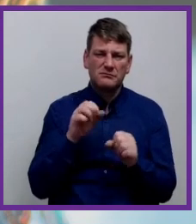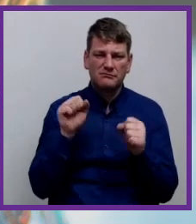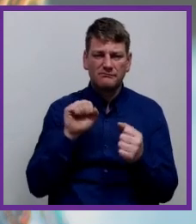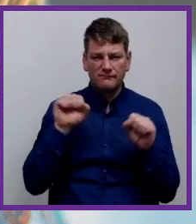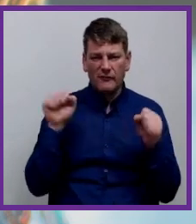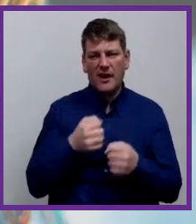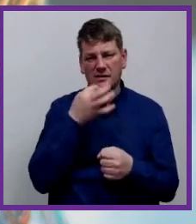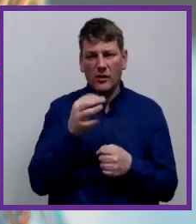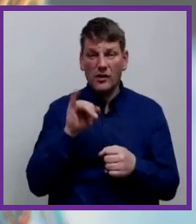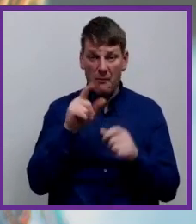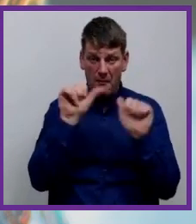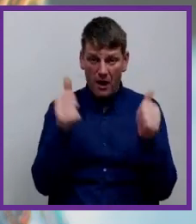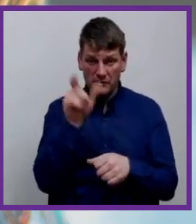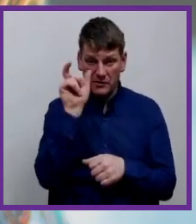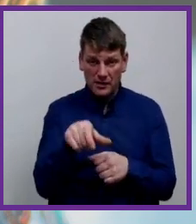mākslinieks